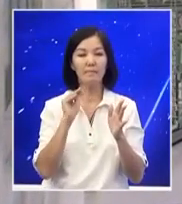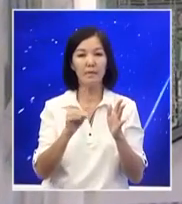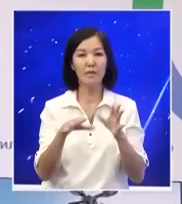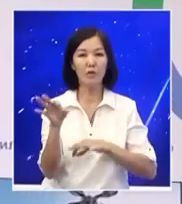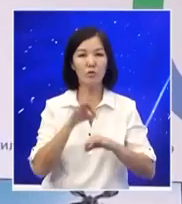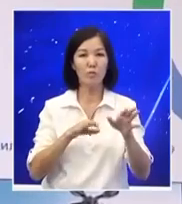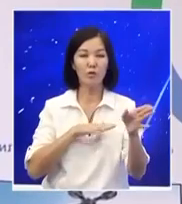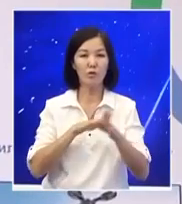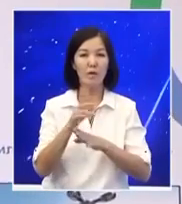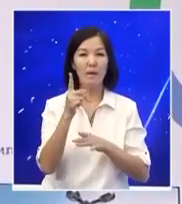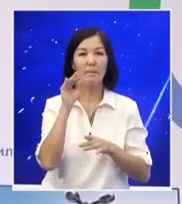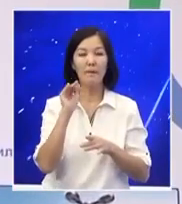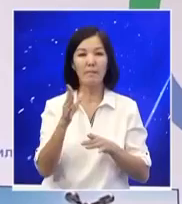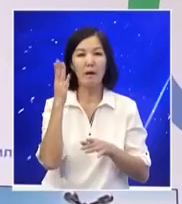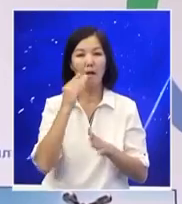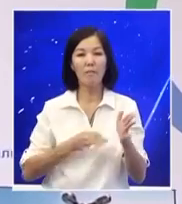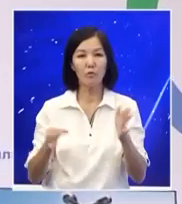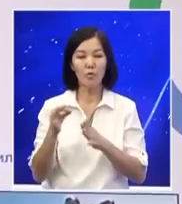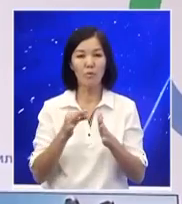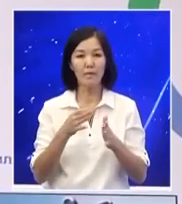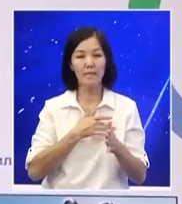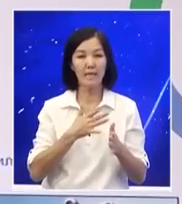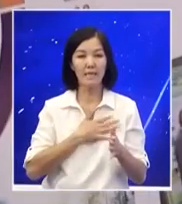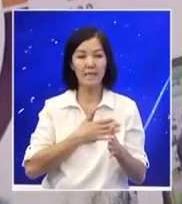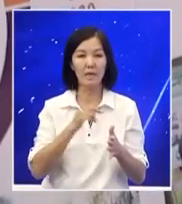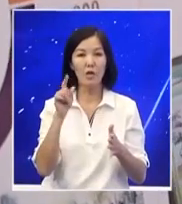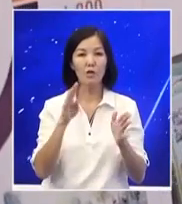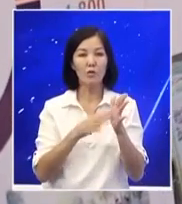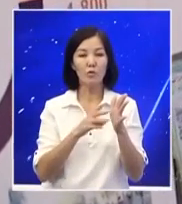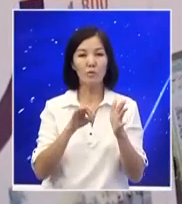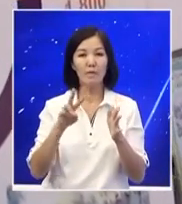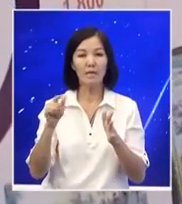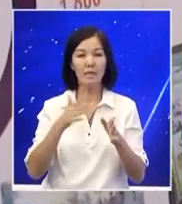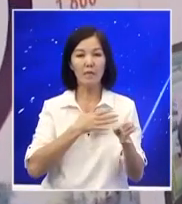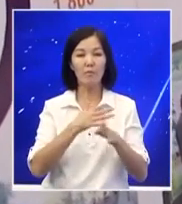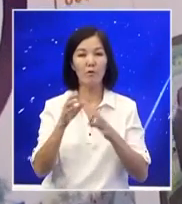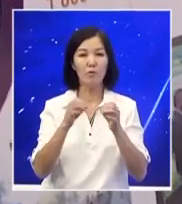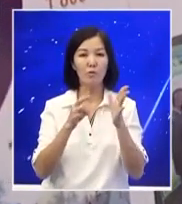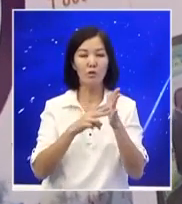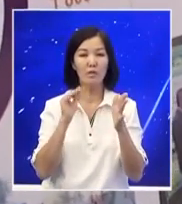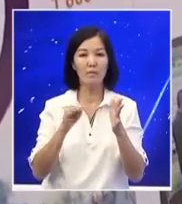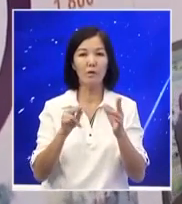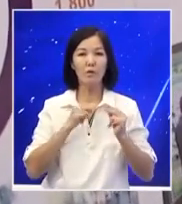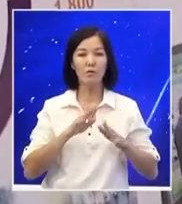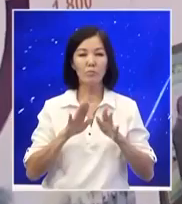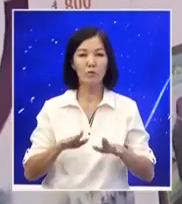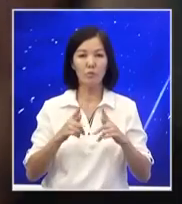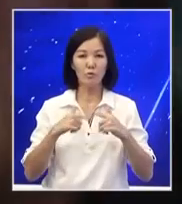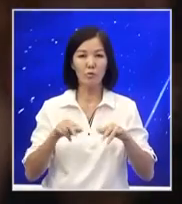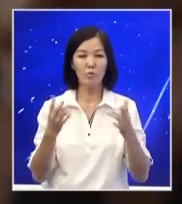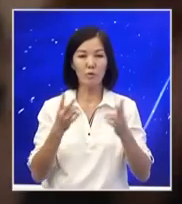Соның 1 мыңнан астамы Алматы облысына тиесілі. 109-да 2 миллиард теңге бөлінді. 17 мыңға тарта жұмыс орнын құруға